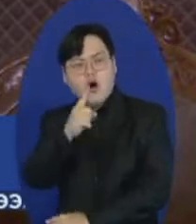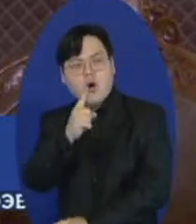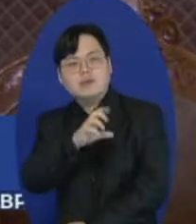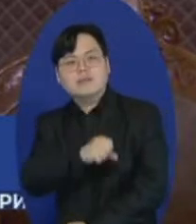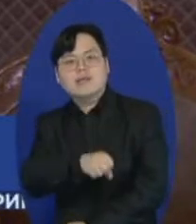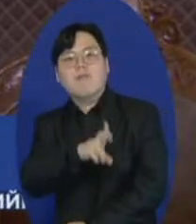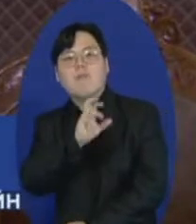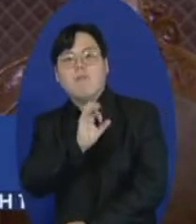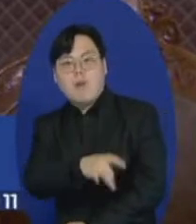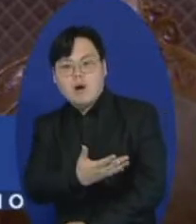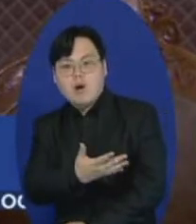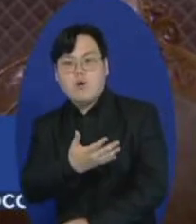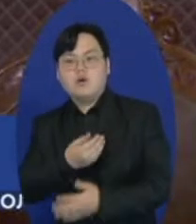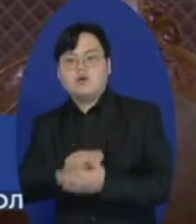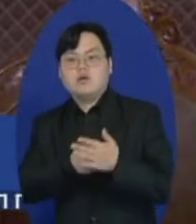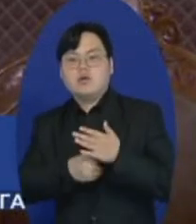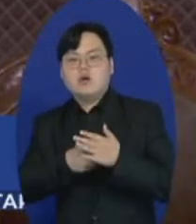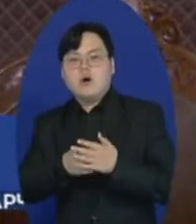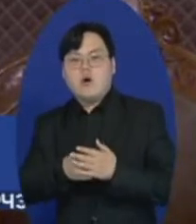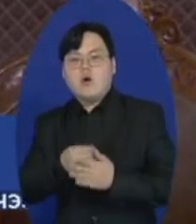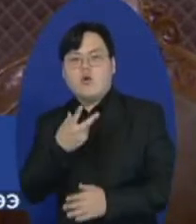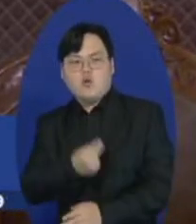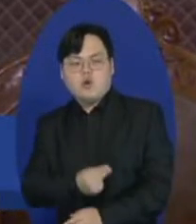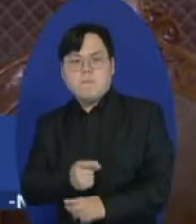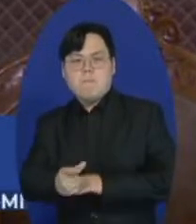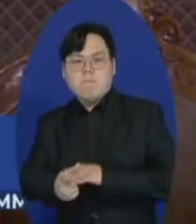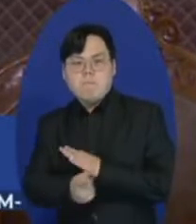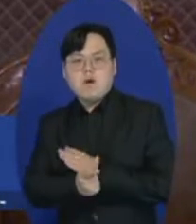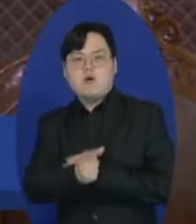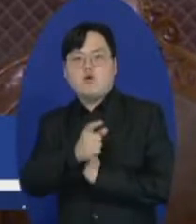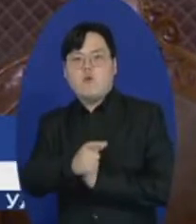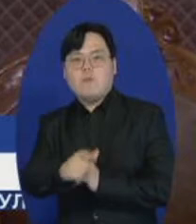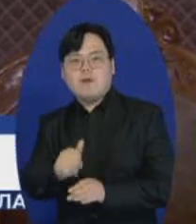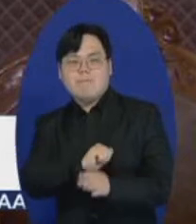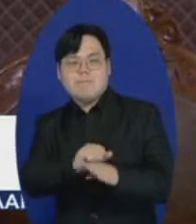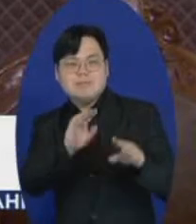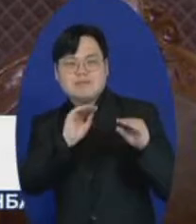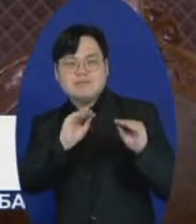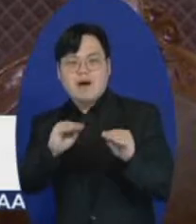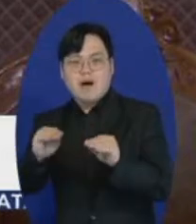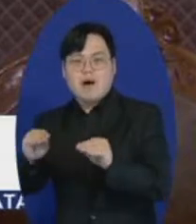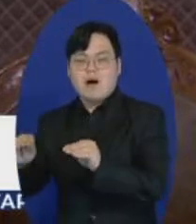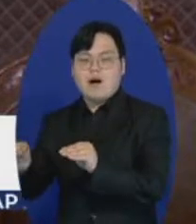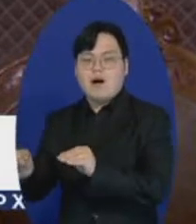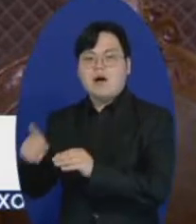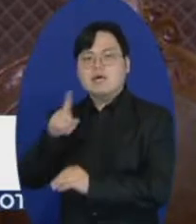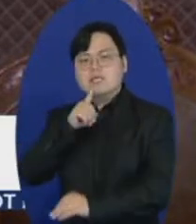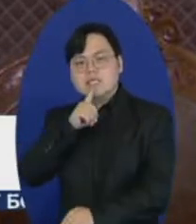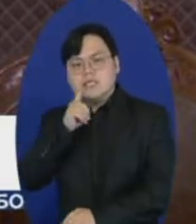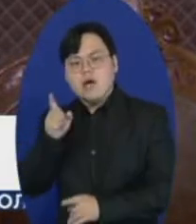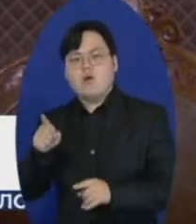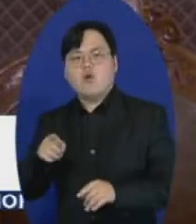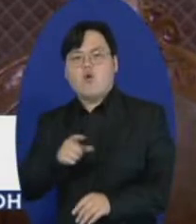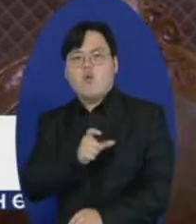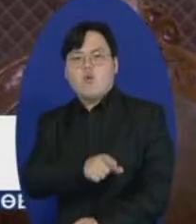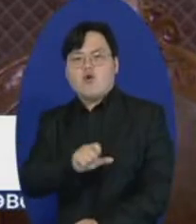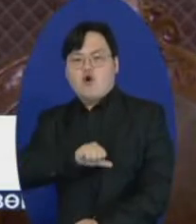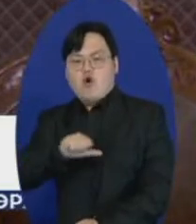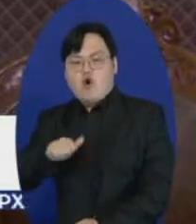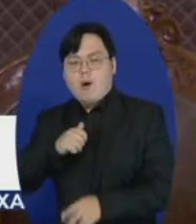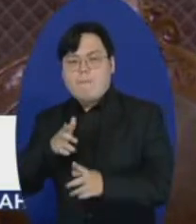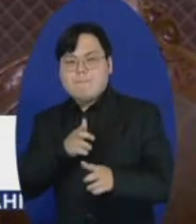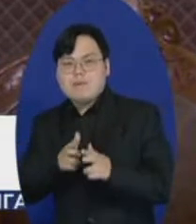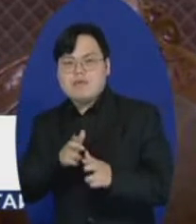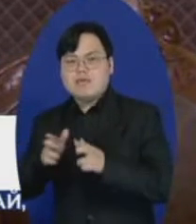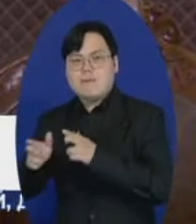салбарт боловсон хүчин бэлтгэх. За тэгээд залуучууд нь илүү одоо бизнес орондоо хийх, илүү